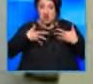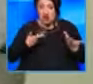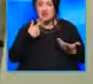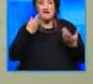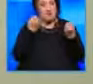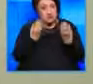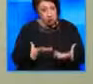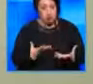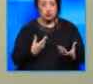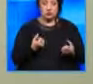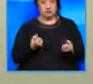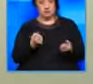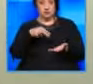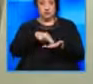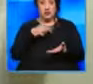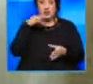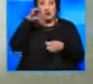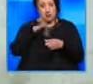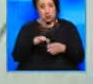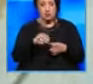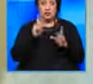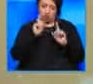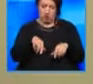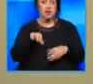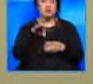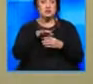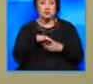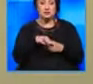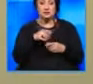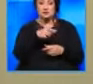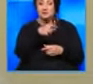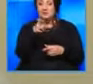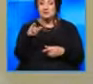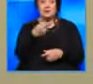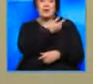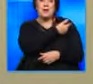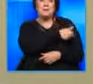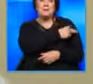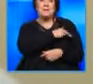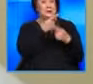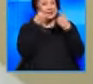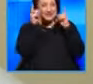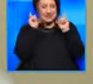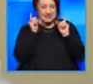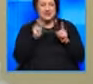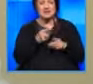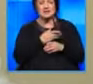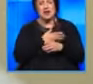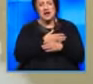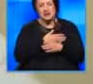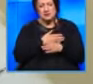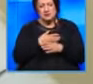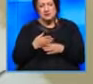Лидия, какво е настроението тук в COVID-отделението преди изборите? Ти си медицинска сестра тук, плътно през цялото време